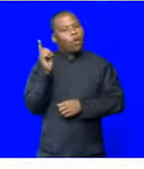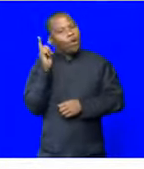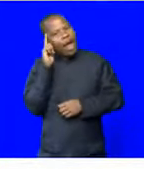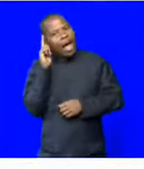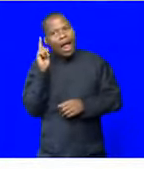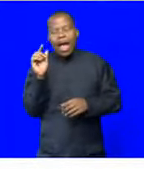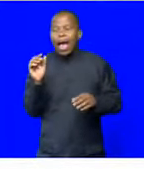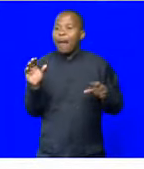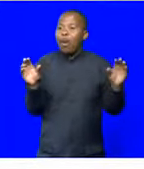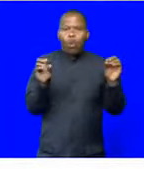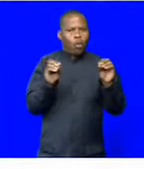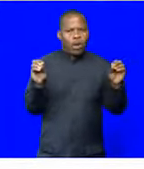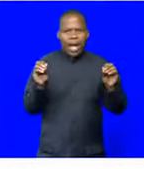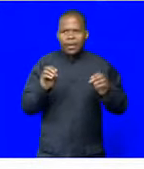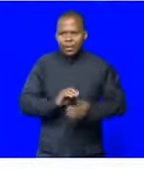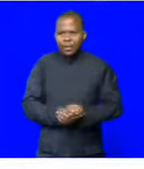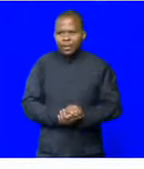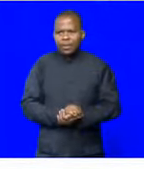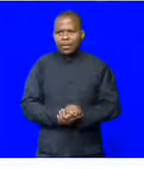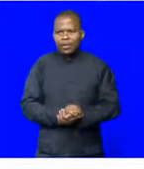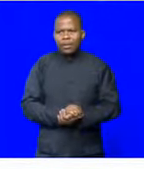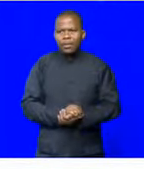ngihlehle ngikhasha ngilabantwana